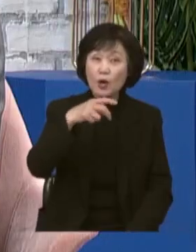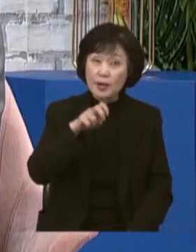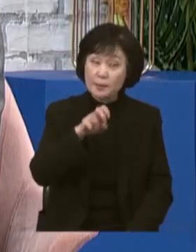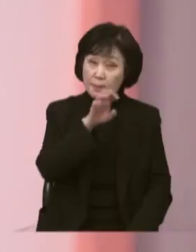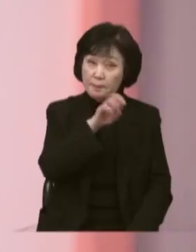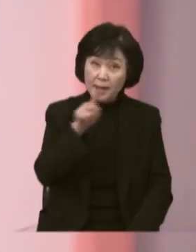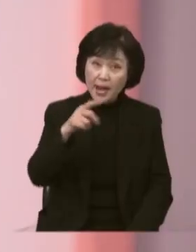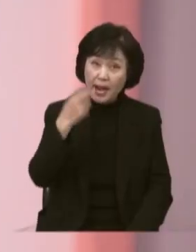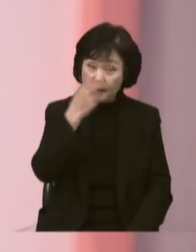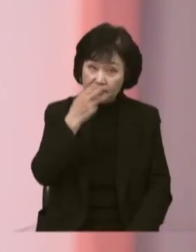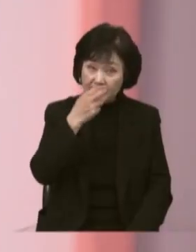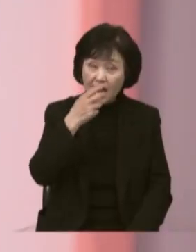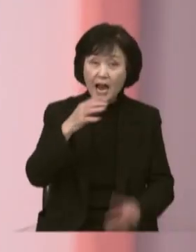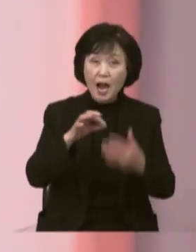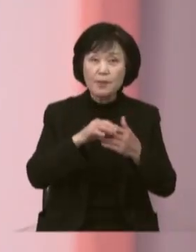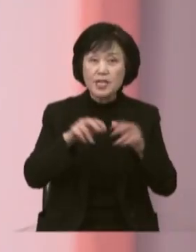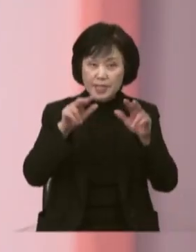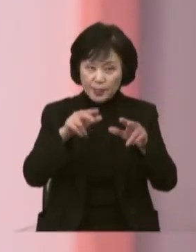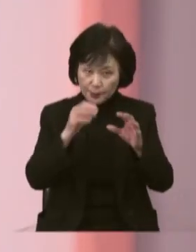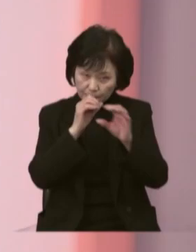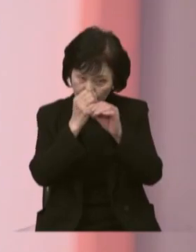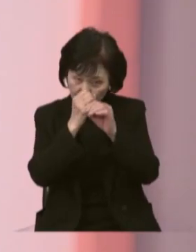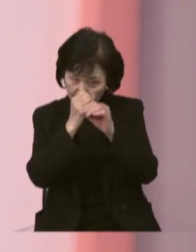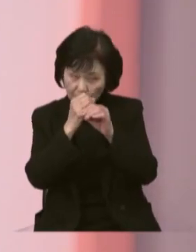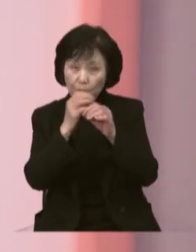어떤 암이었어요? 태반암. 태반암.